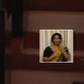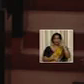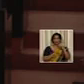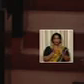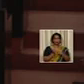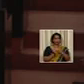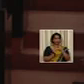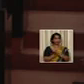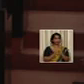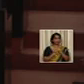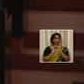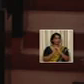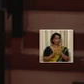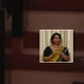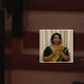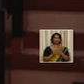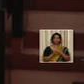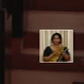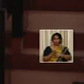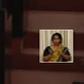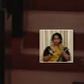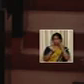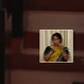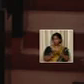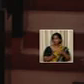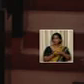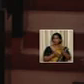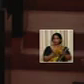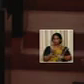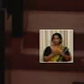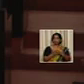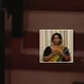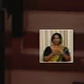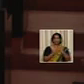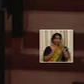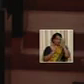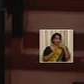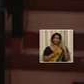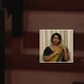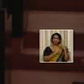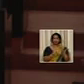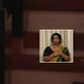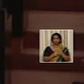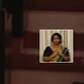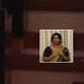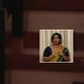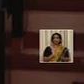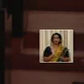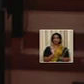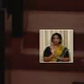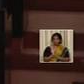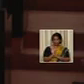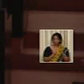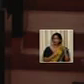ලියාපදිංචි කිරීමේ දෙපාර්තමේන්තුවේ කාර්යසාධන වාර්තාව මම ඉදිරිපත් කරමි. මේ වාර්තාව විවෘත සහ වගකීතු රජය පිළිබඳව ආංශික